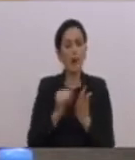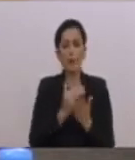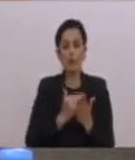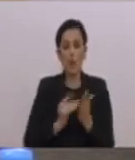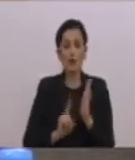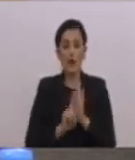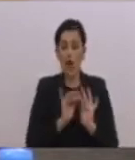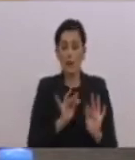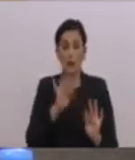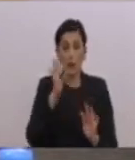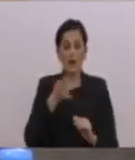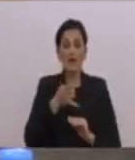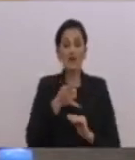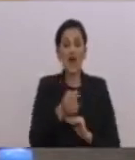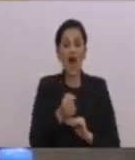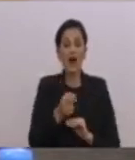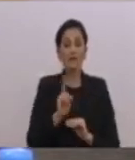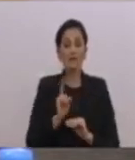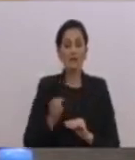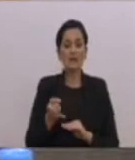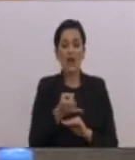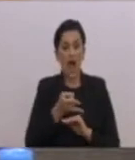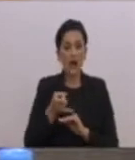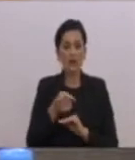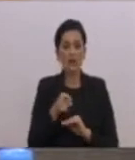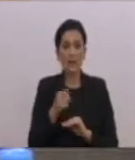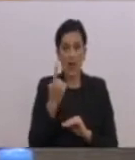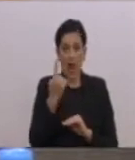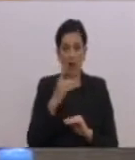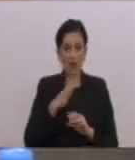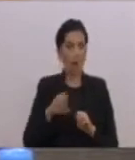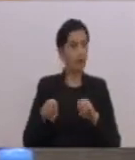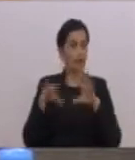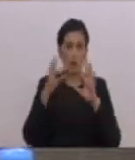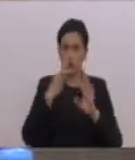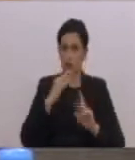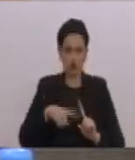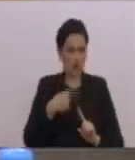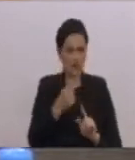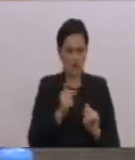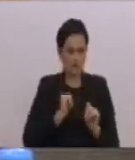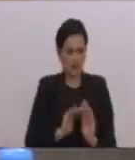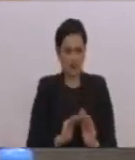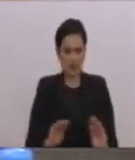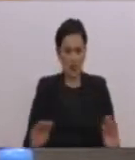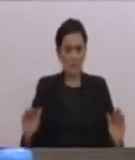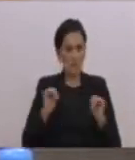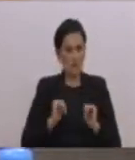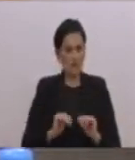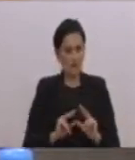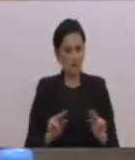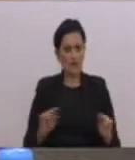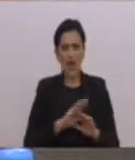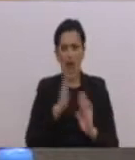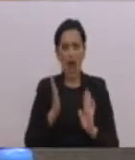შეგახსენებთ ტაქსების რეფორმას, რომელსაც ერთი ვაივიში იყო ატეხილი, მაგრამ შემდეგ ძალიან წყნარად, მშვიდად და